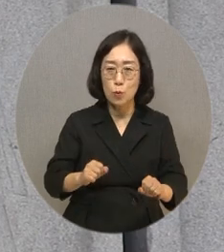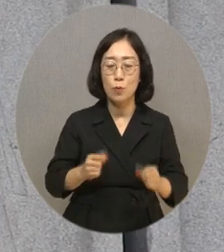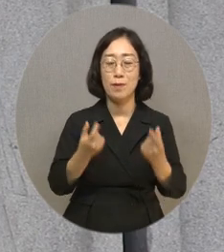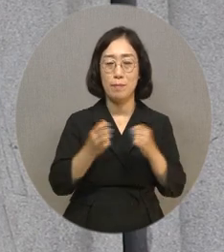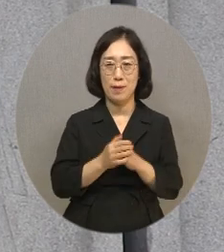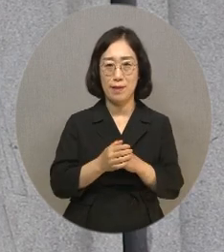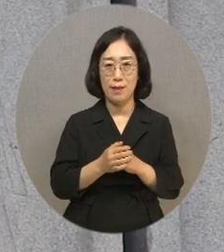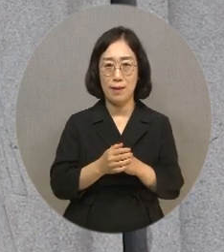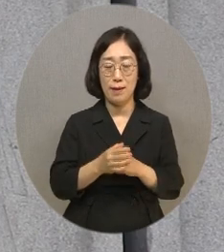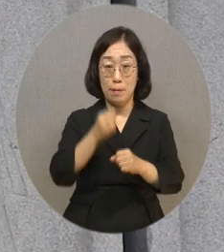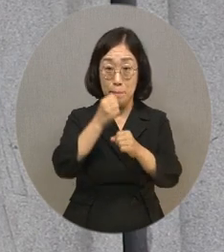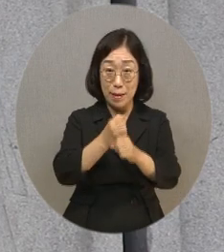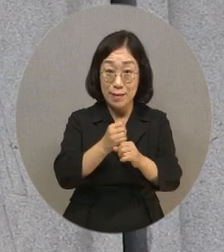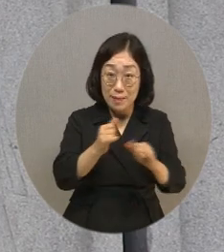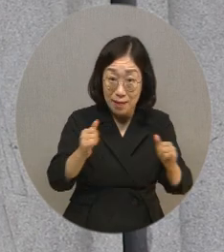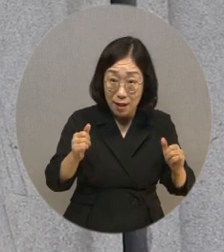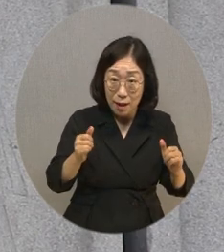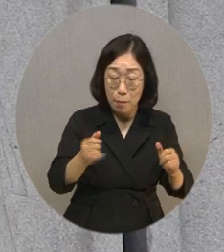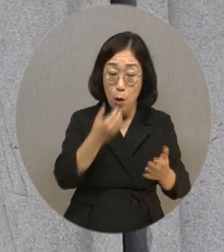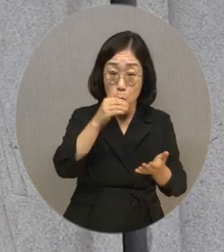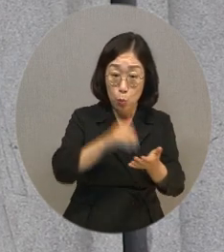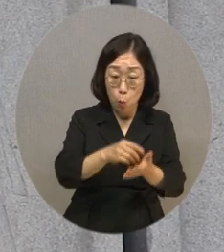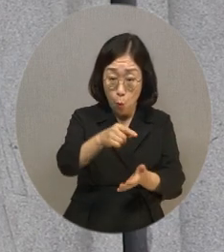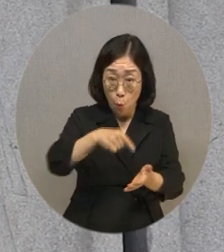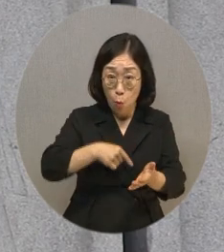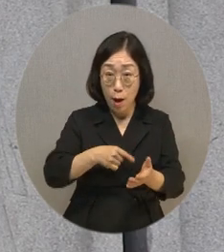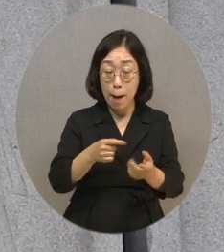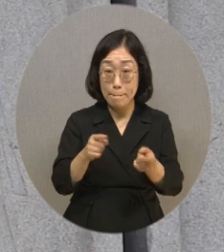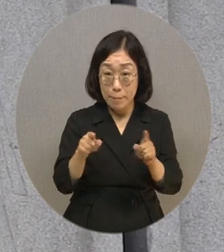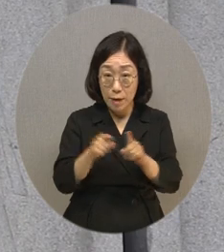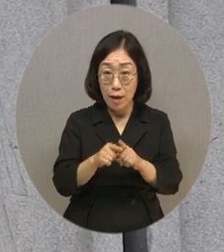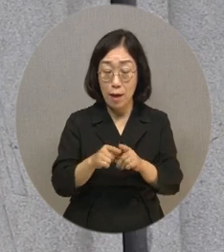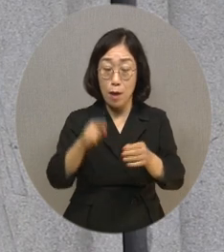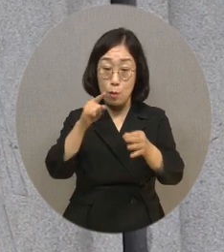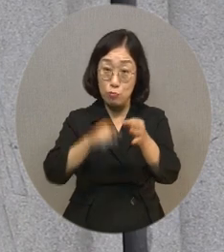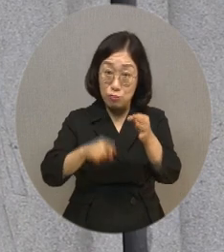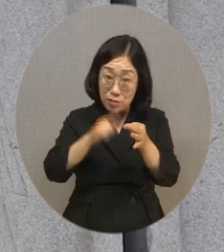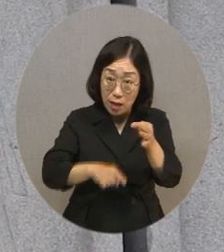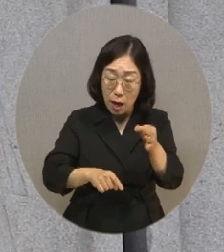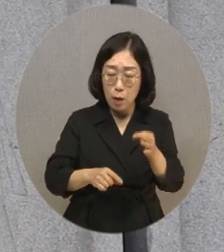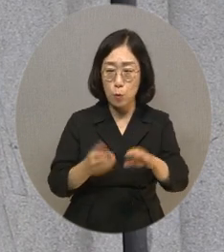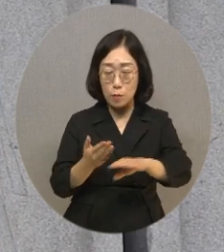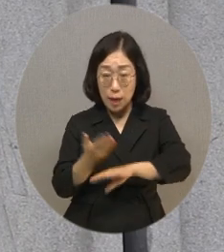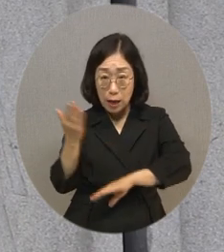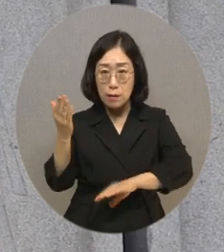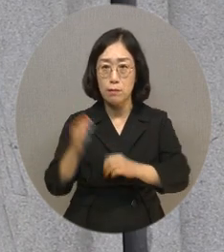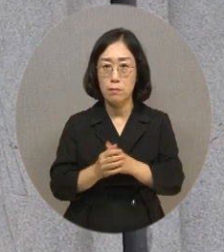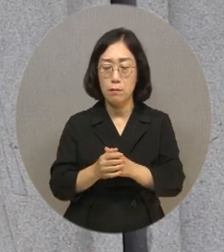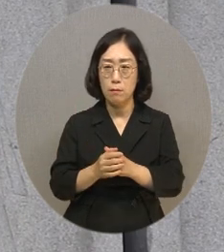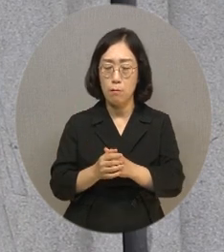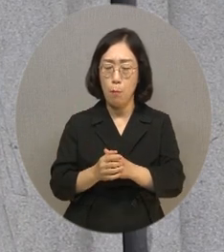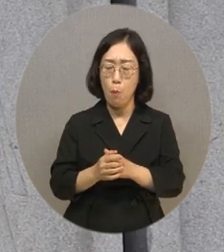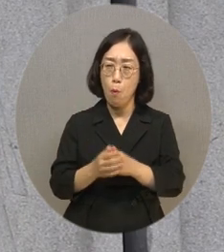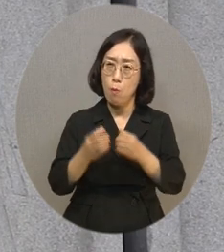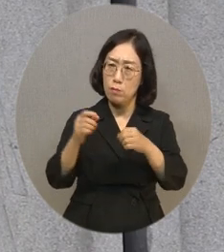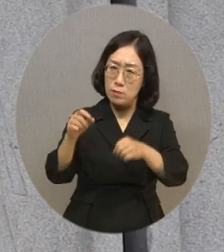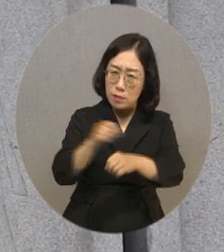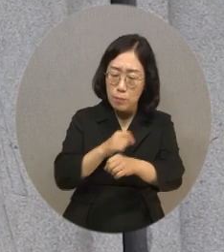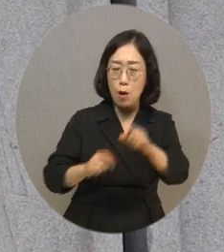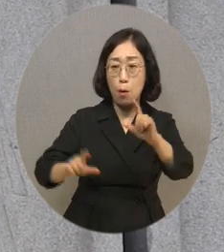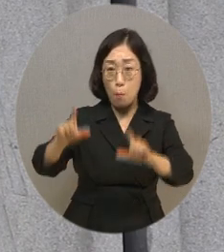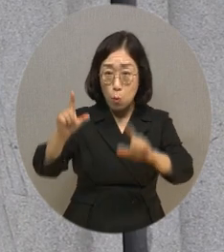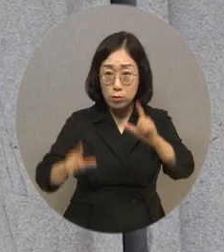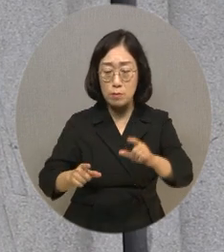작가와 돌이 하나로 엮인 모습이 불상으로 나타날 수도 전혀 예상할 수 없는 상으로